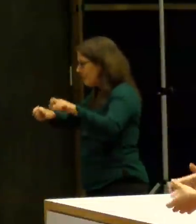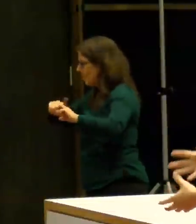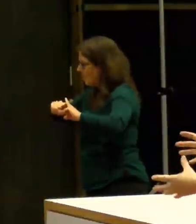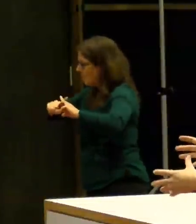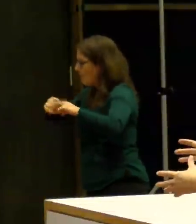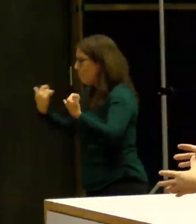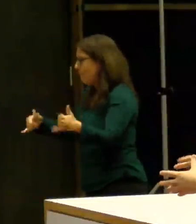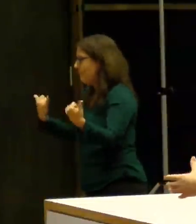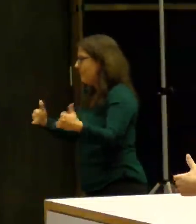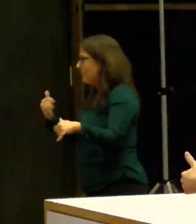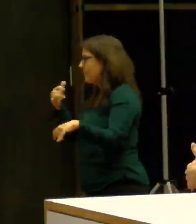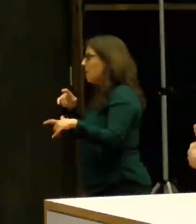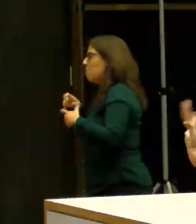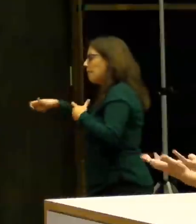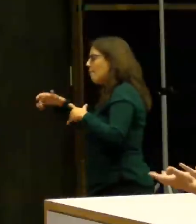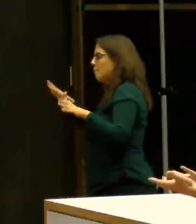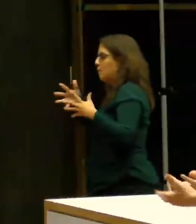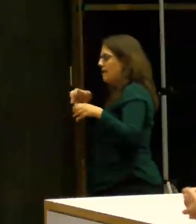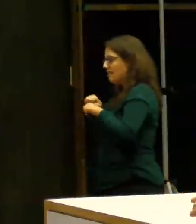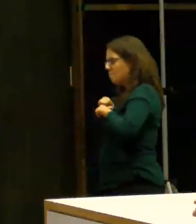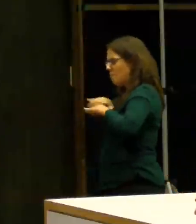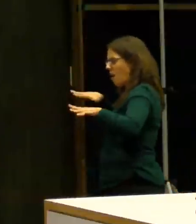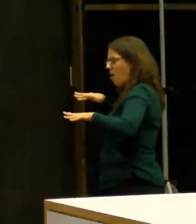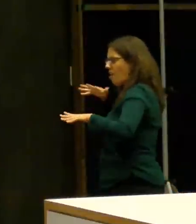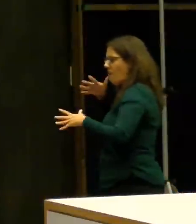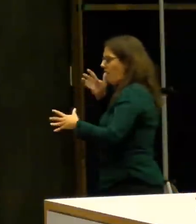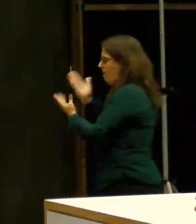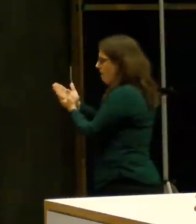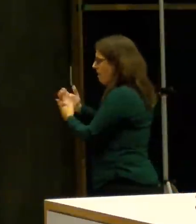pouvoir être sur une action peut-être plus directe